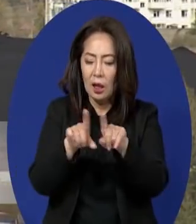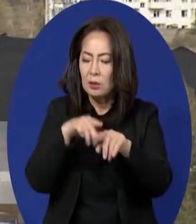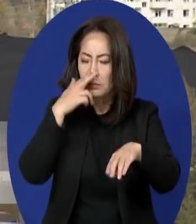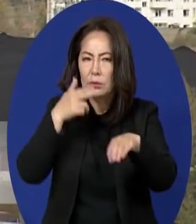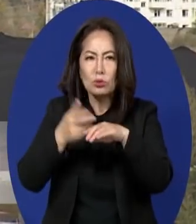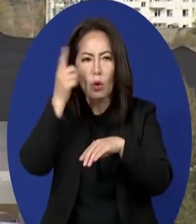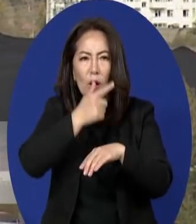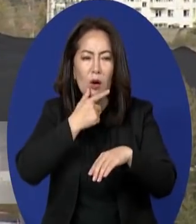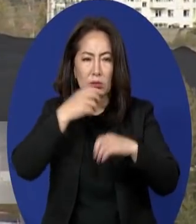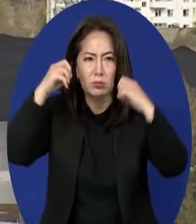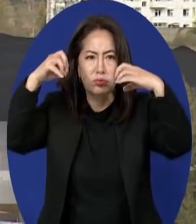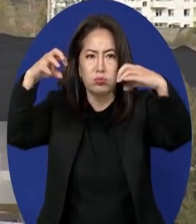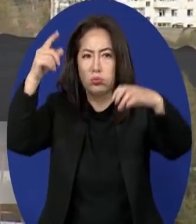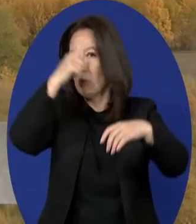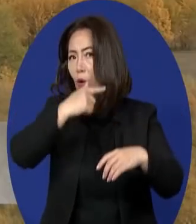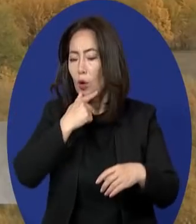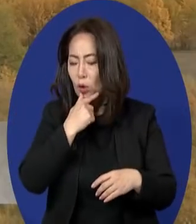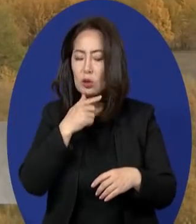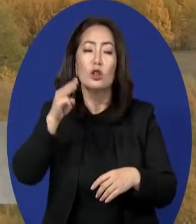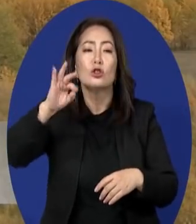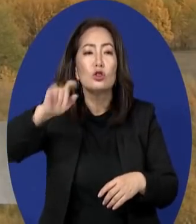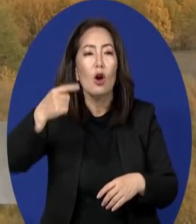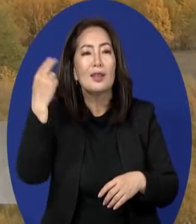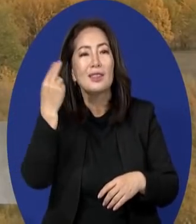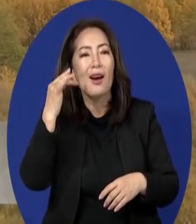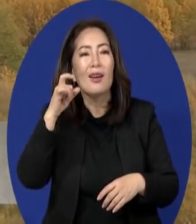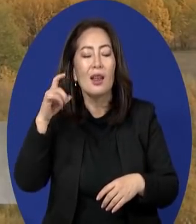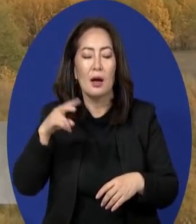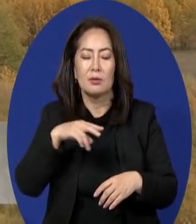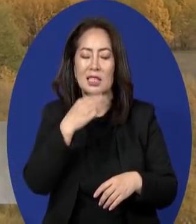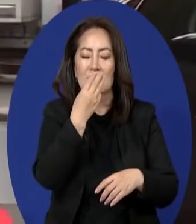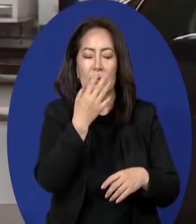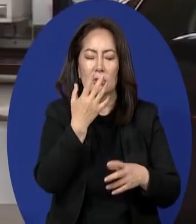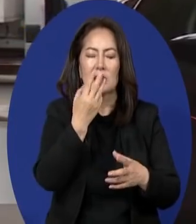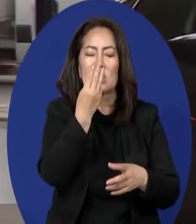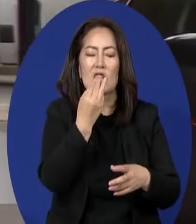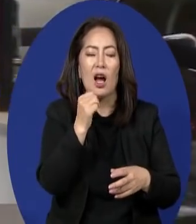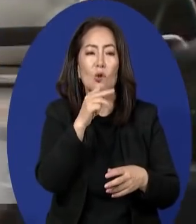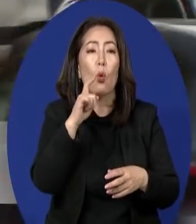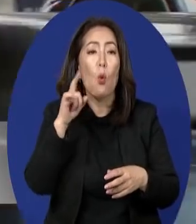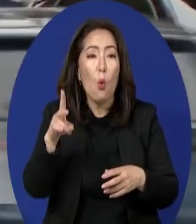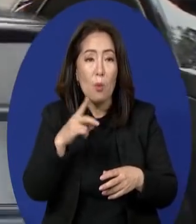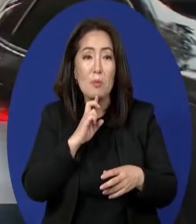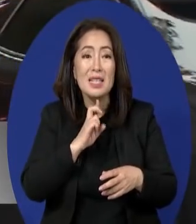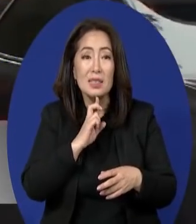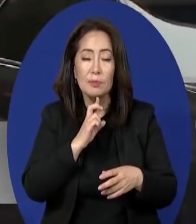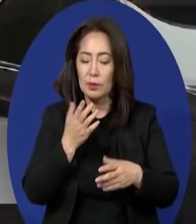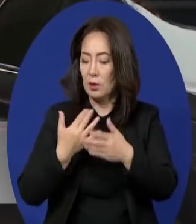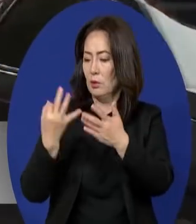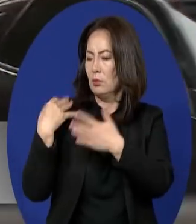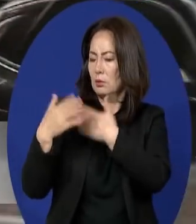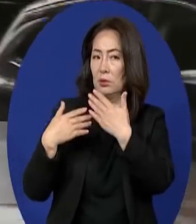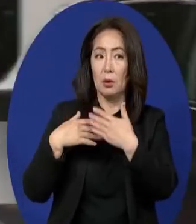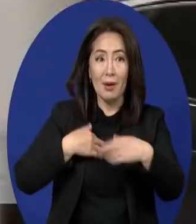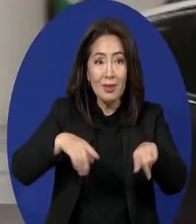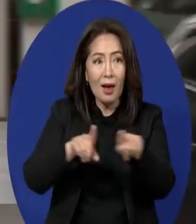Эрчим хүч шатхуун пластикийн түүхийн хомсдол үүсгэд нөлөөлвөө. Жишээ нь Их Британь шатхууны хомсдол үүсэж, үнэ нь 8 жилийн дээд түвшинд хүрч, манайхтай